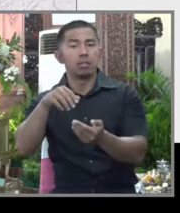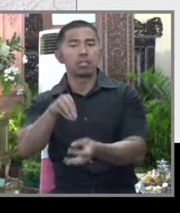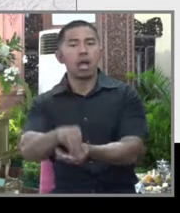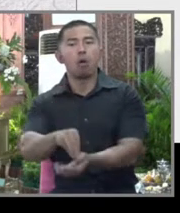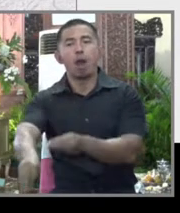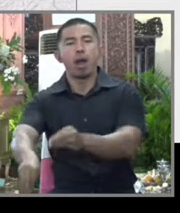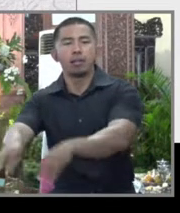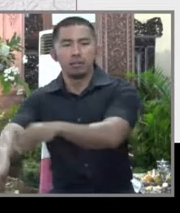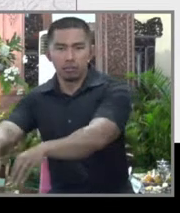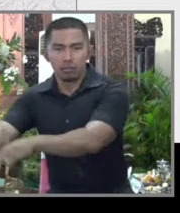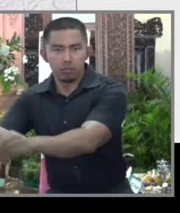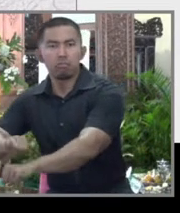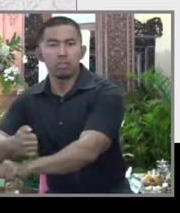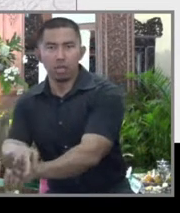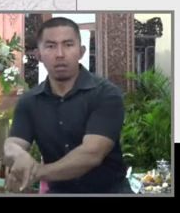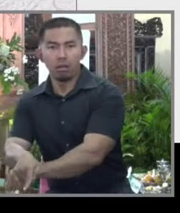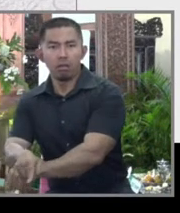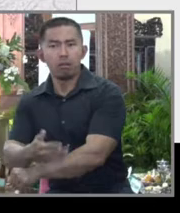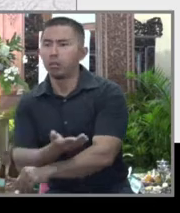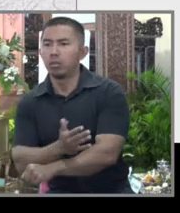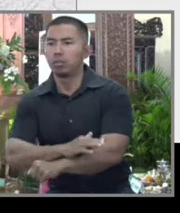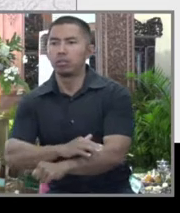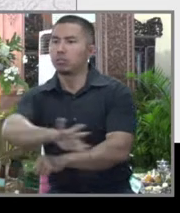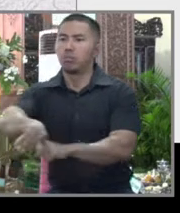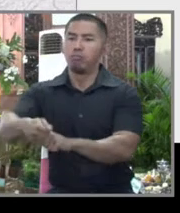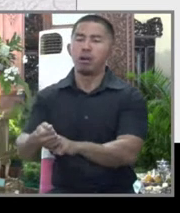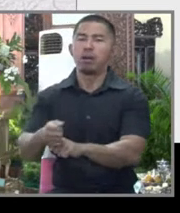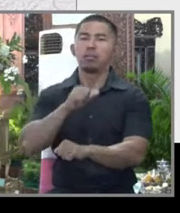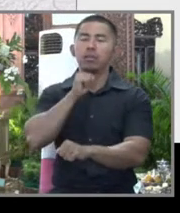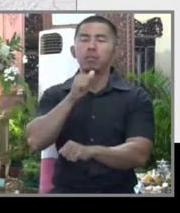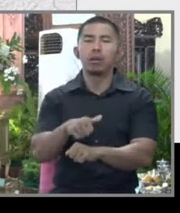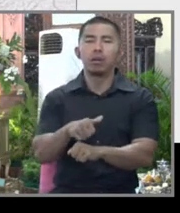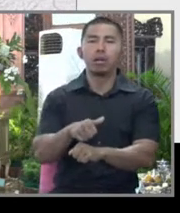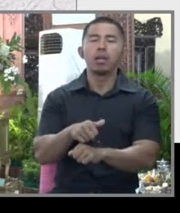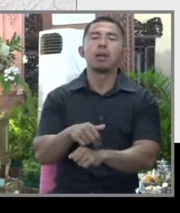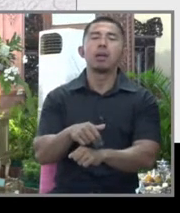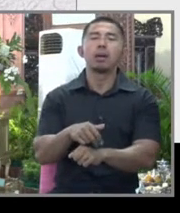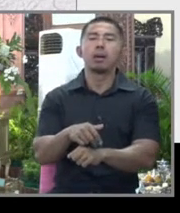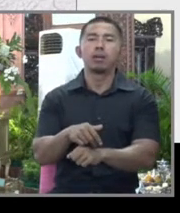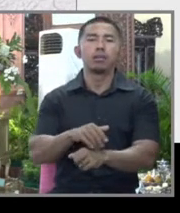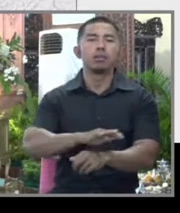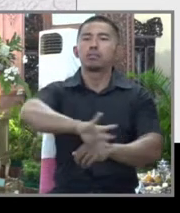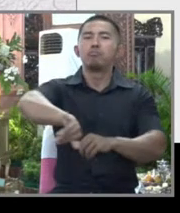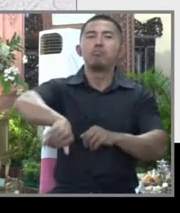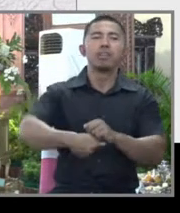Dan semuanya yang mendapat aliran sawah adalah Kabupaten Pati.